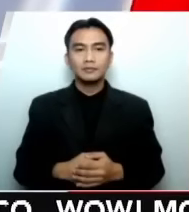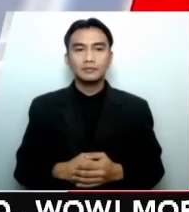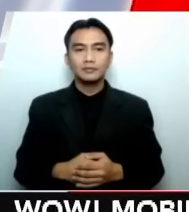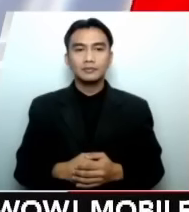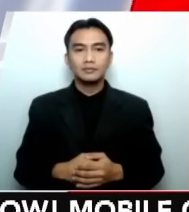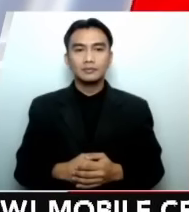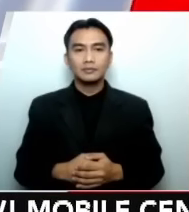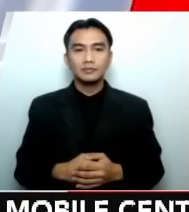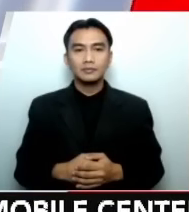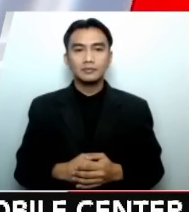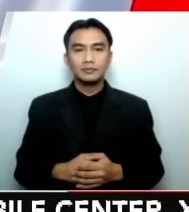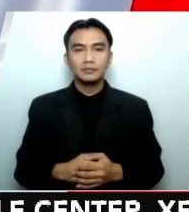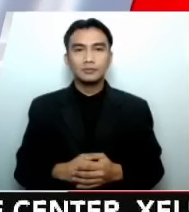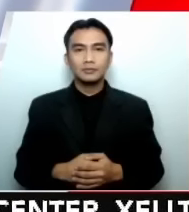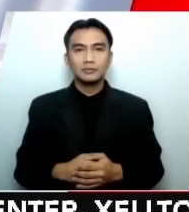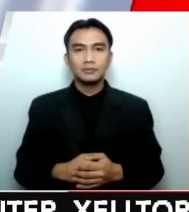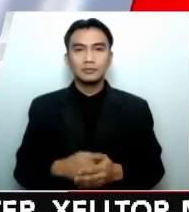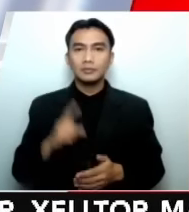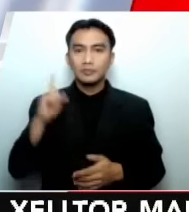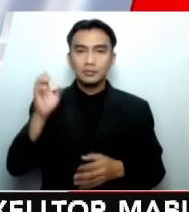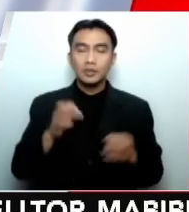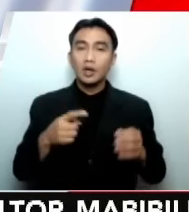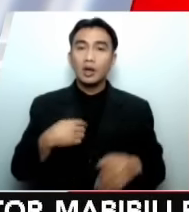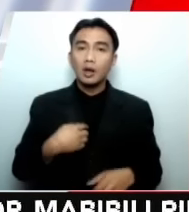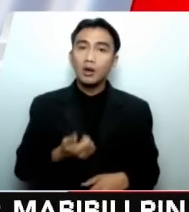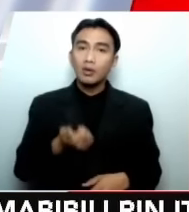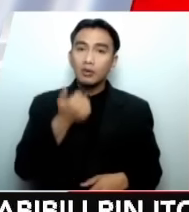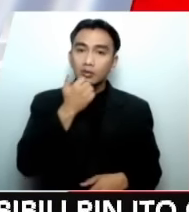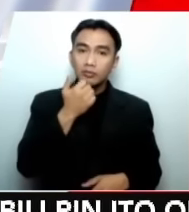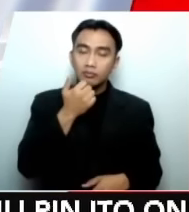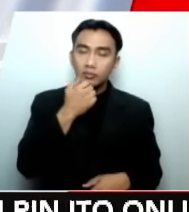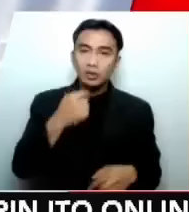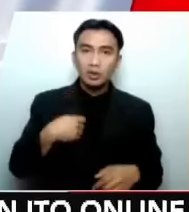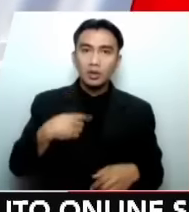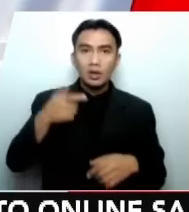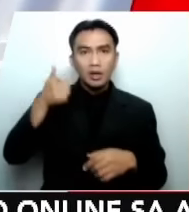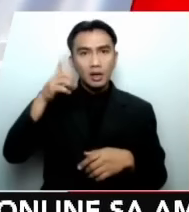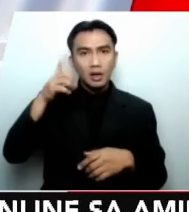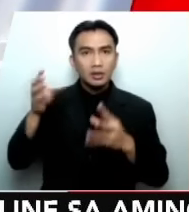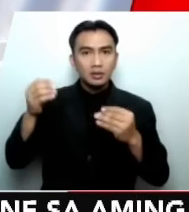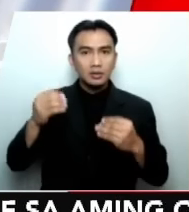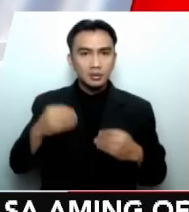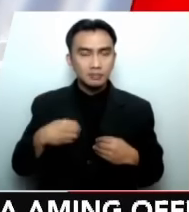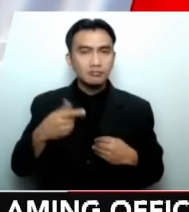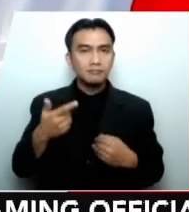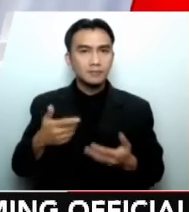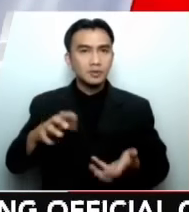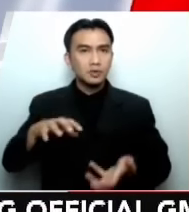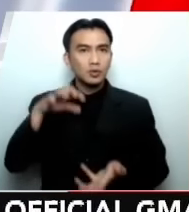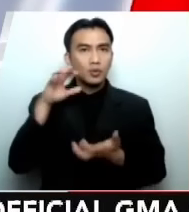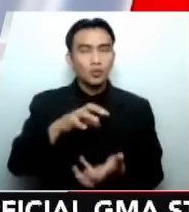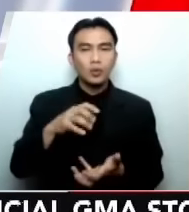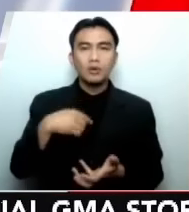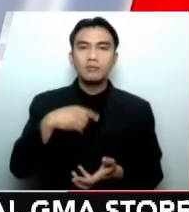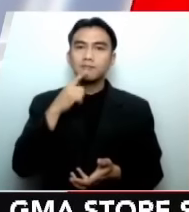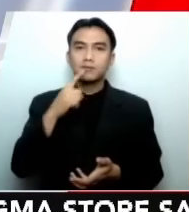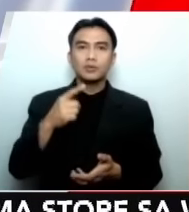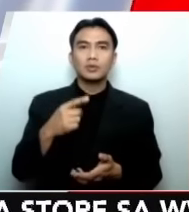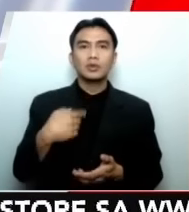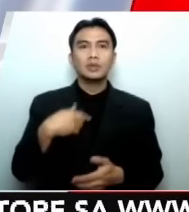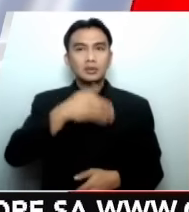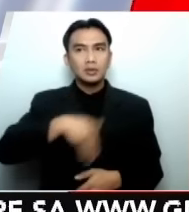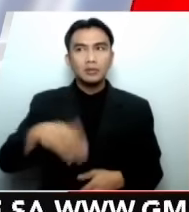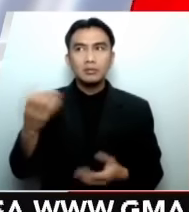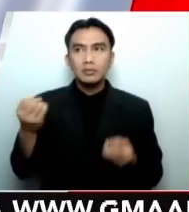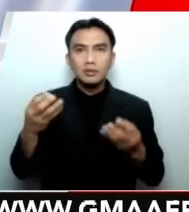Ito po ang kasalanan ko. Pinayaman ako ng Panginoon Diyos. Single ako, kaya pinag-aagawan ako.